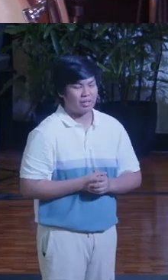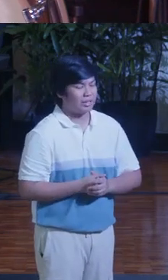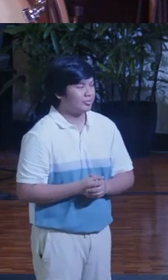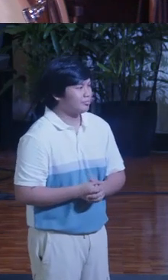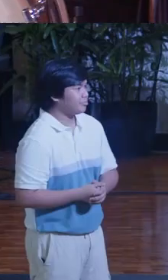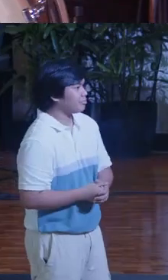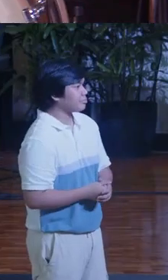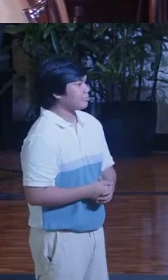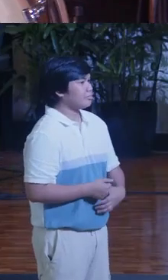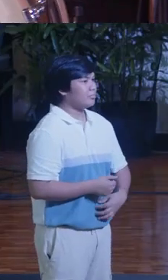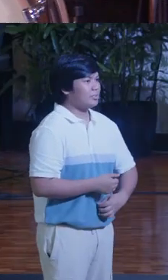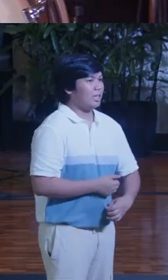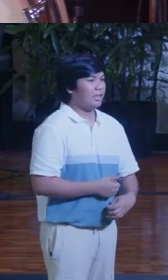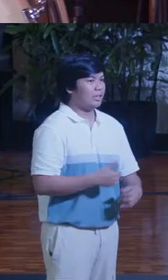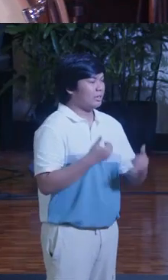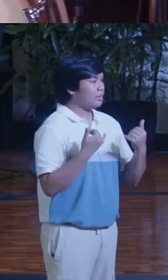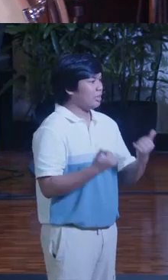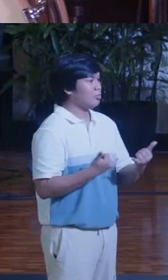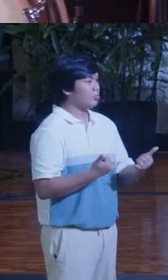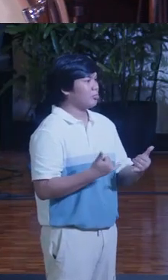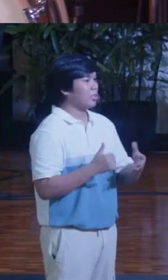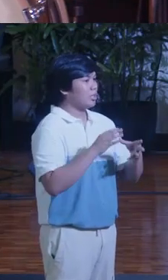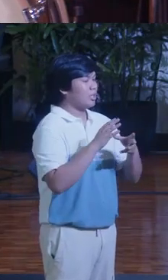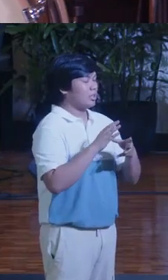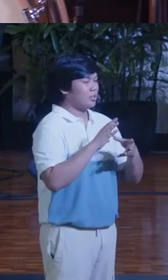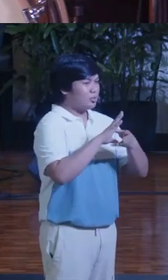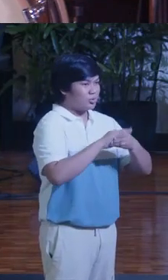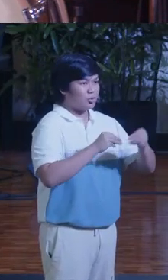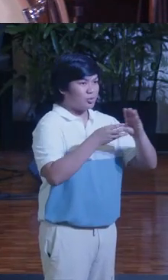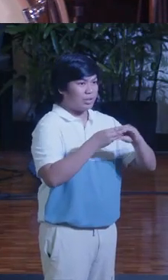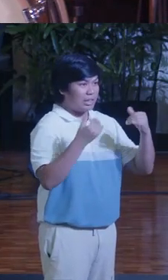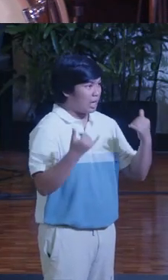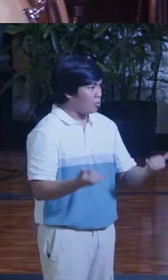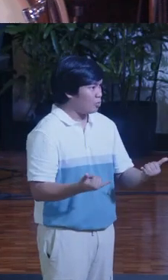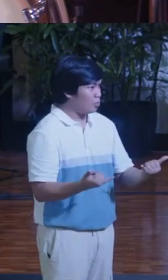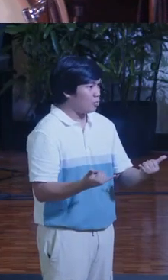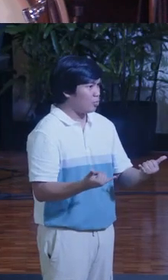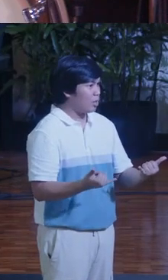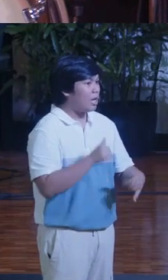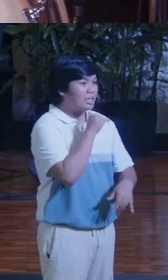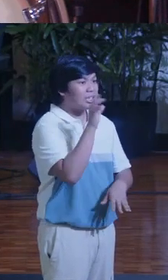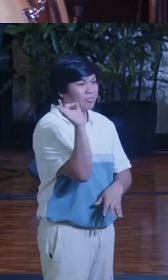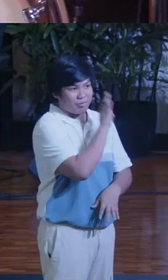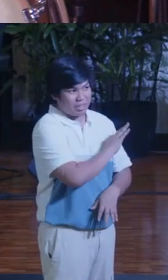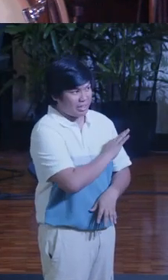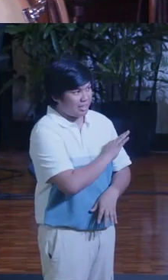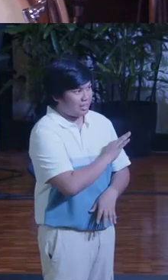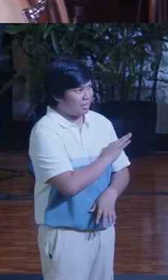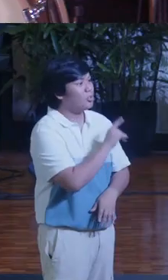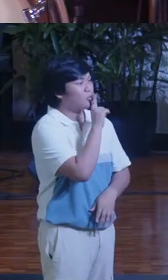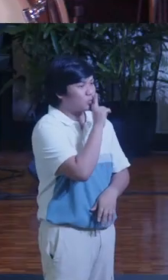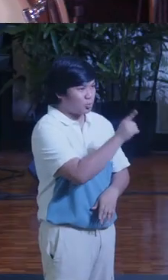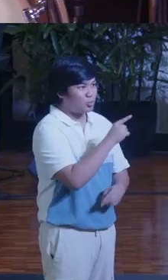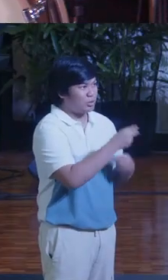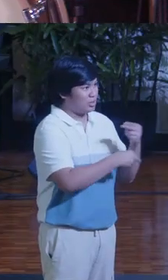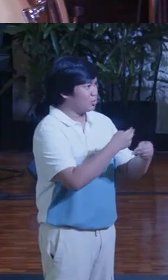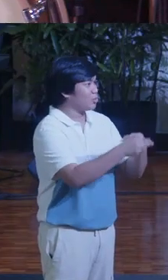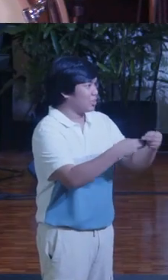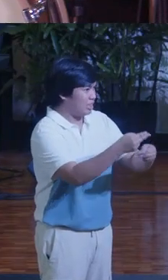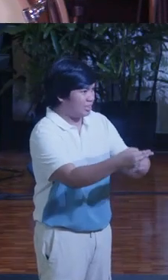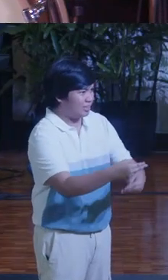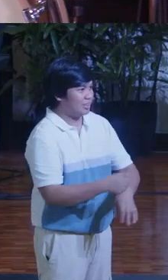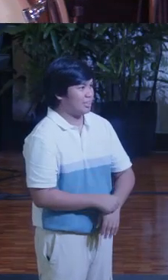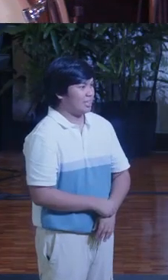spiritual meaning, pero fictional yung story. Yung story po natin dito ay hindi fictional. Historical po